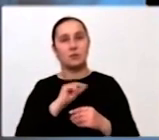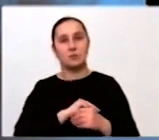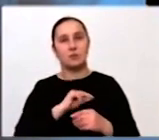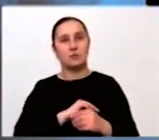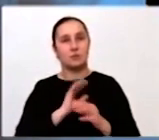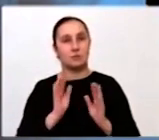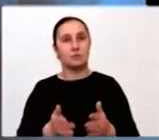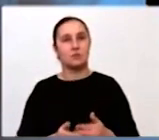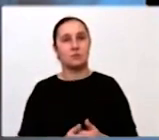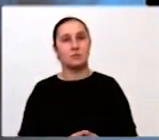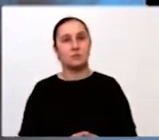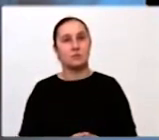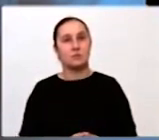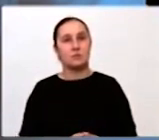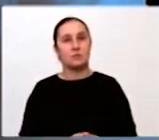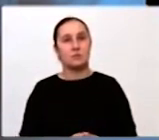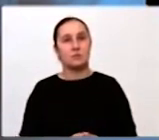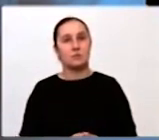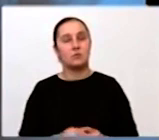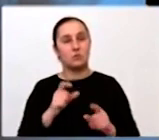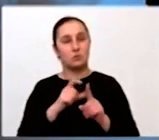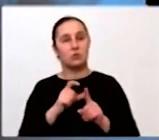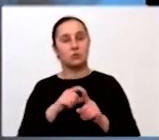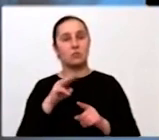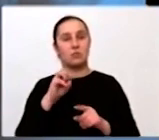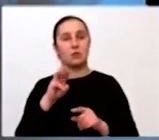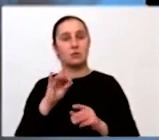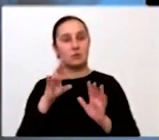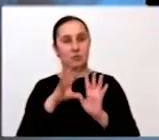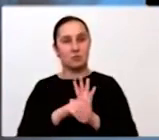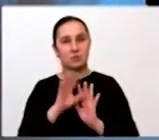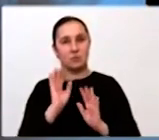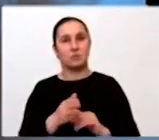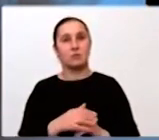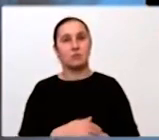ishlaymiz. Demak, so'z matn kiritamiz.